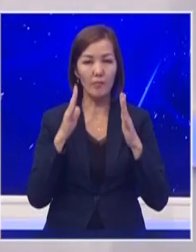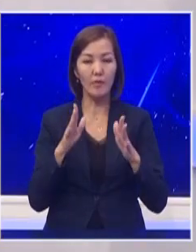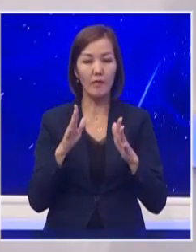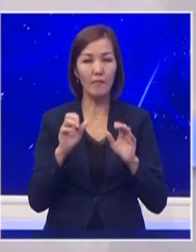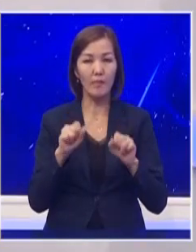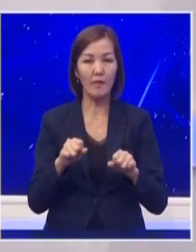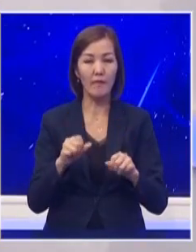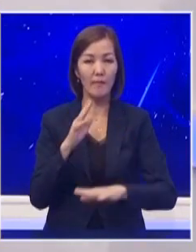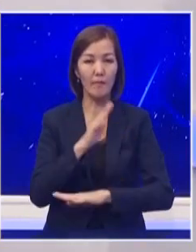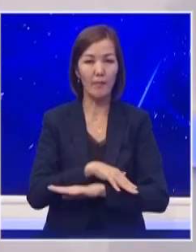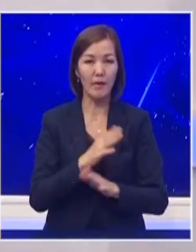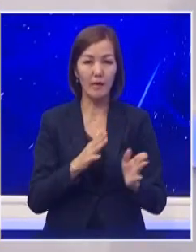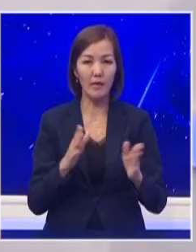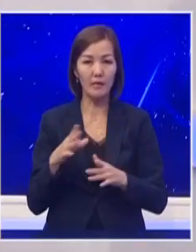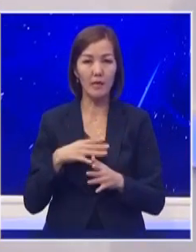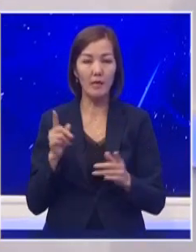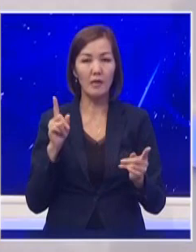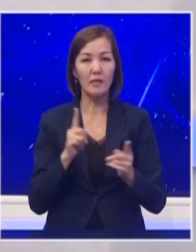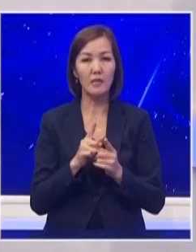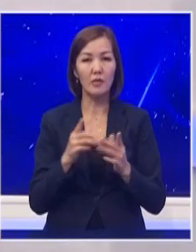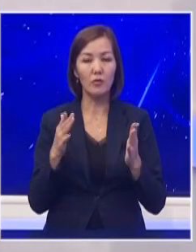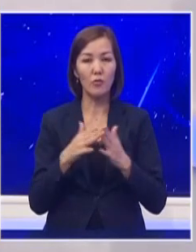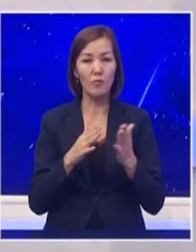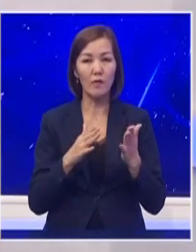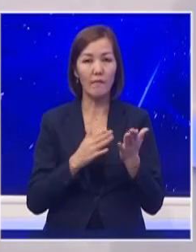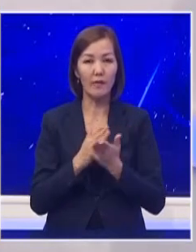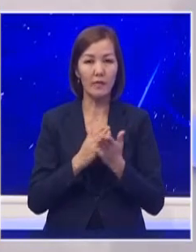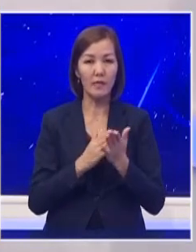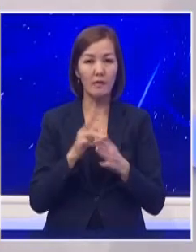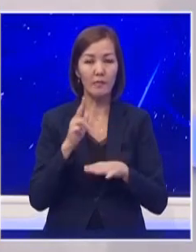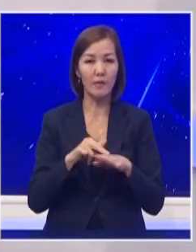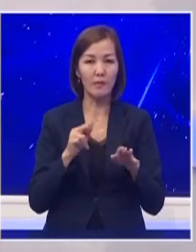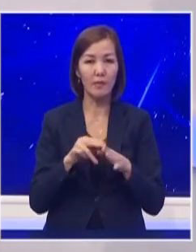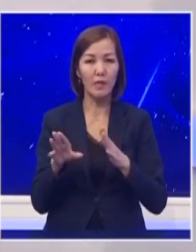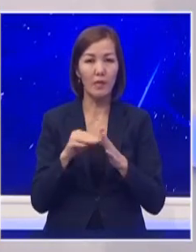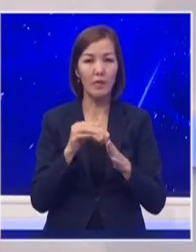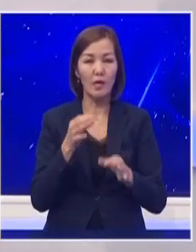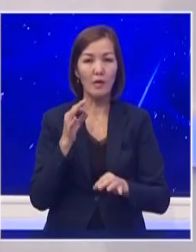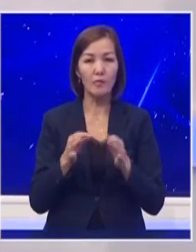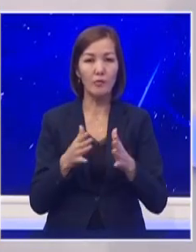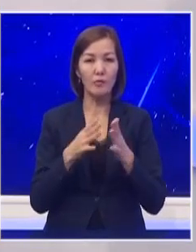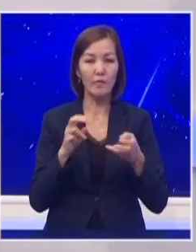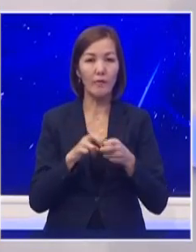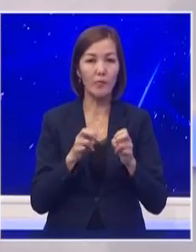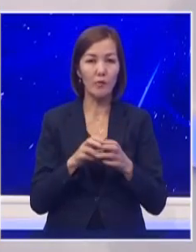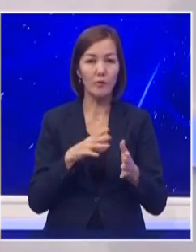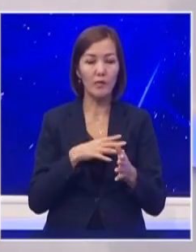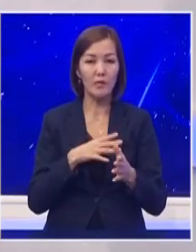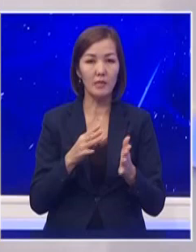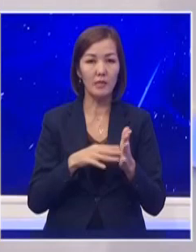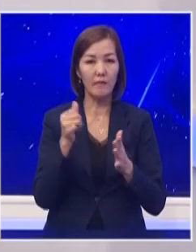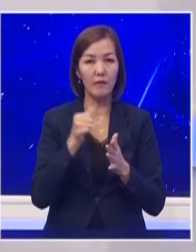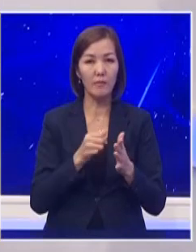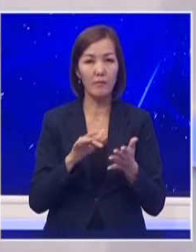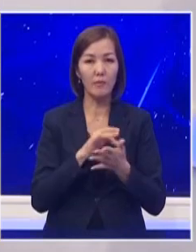правопорядка на встрече в стенах дома Ветеранов местные депутаты полицейские общественники обсудили самые наболевшие вопросы за 9